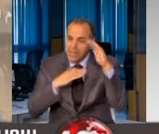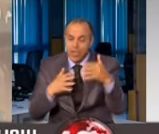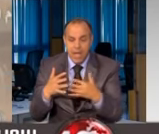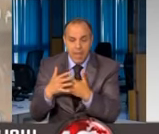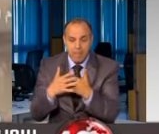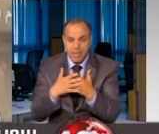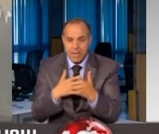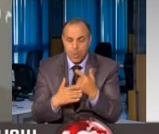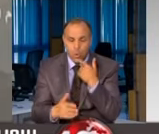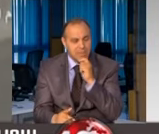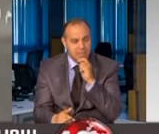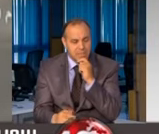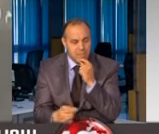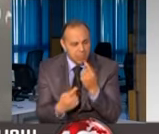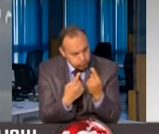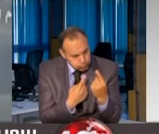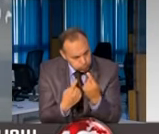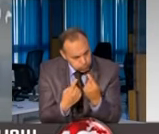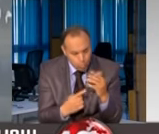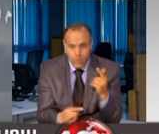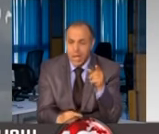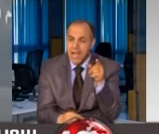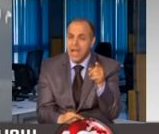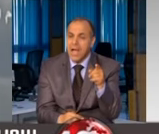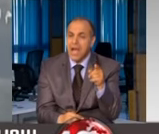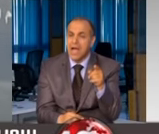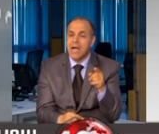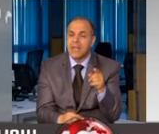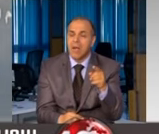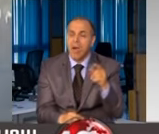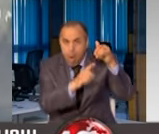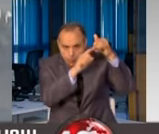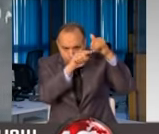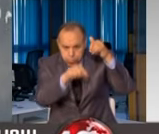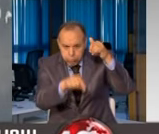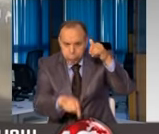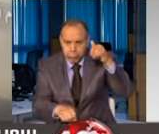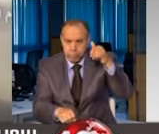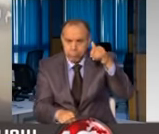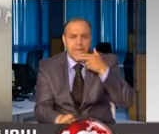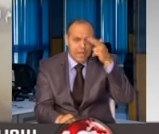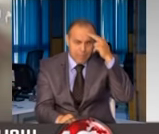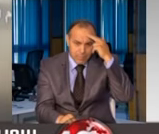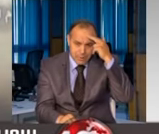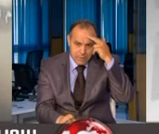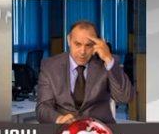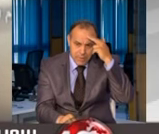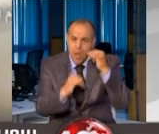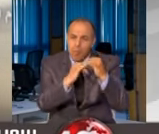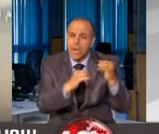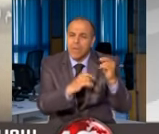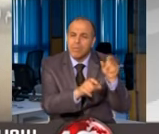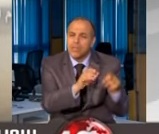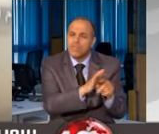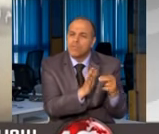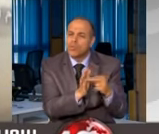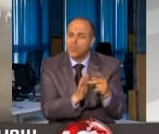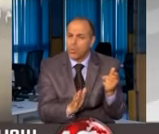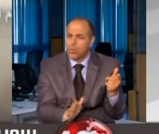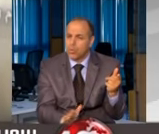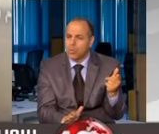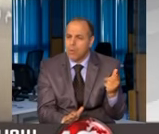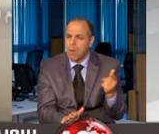الأمريكية أنها لا تزال تجري تحقيقا بشأن معلومات عن غارة جوية نفذت الخميس على مخيم للاجئين في سوريا